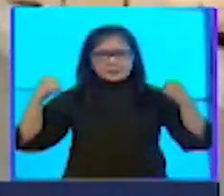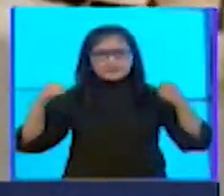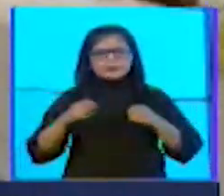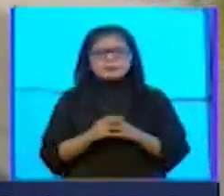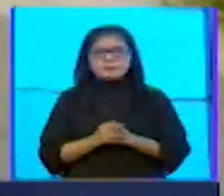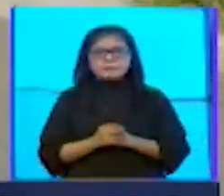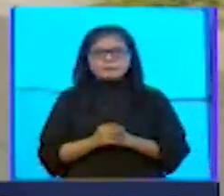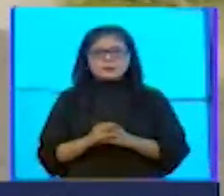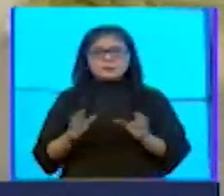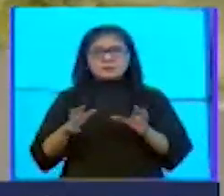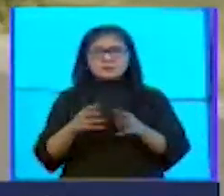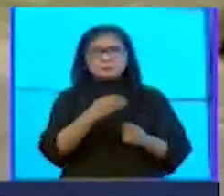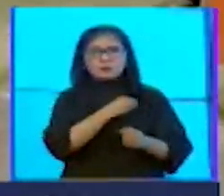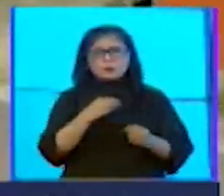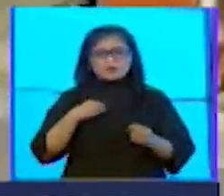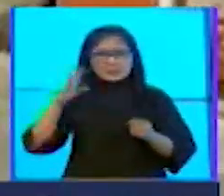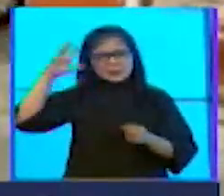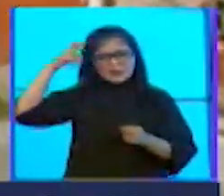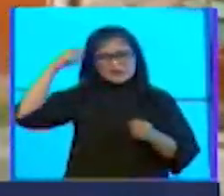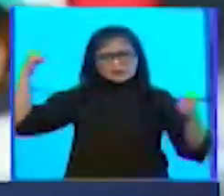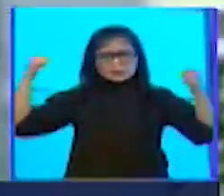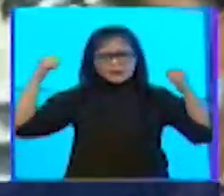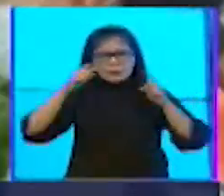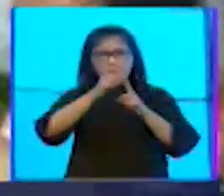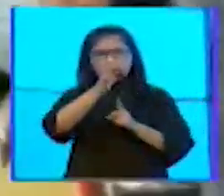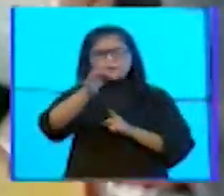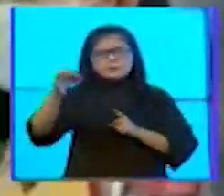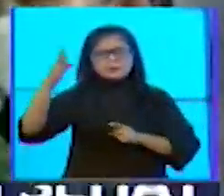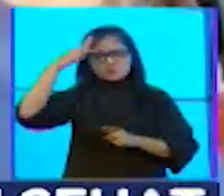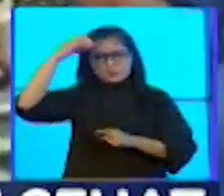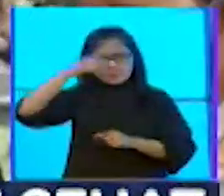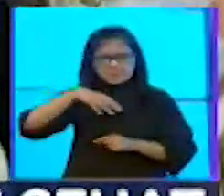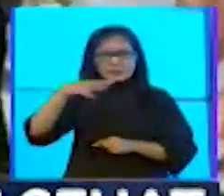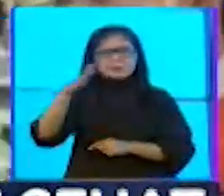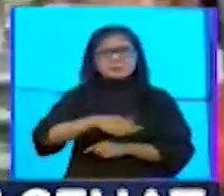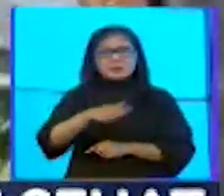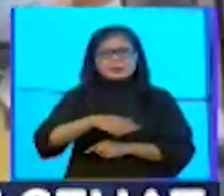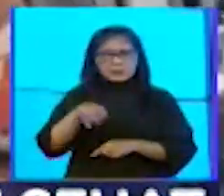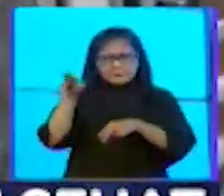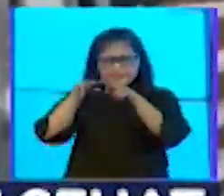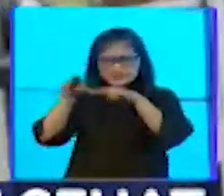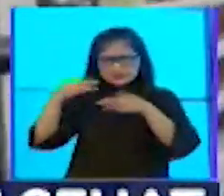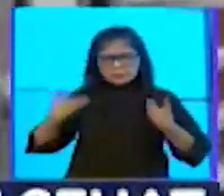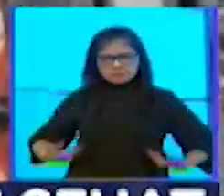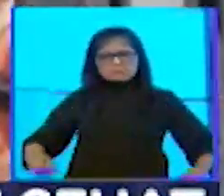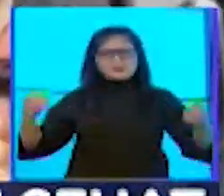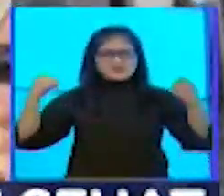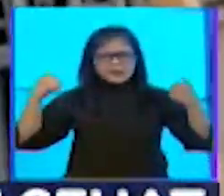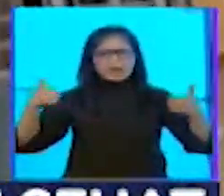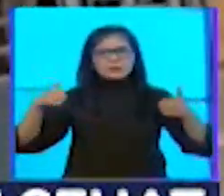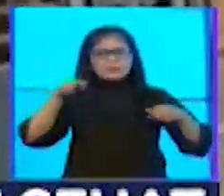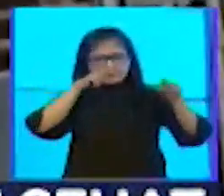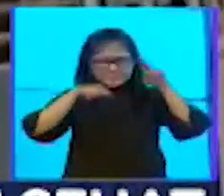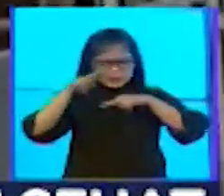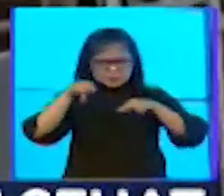Tim medis dari Dinas Kesehatan Provinsi Sumatera Selatan Rabu sore kembali memeriksa kondisi kesehatan Herianti. Hasil pemeriksaan, Polda